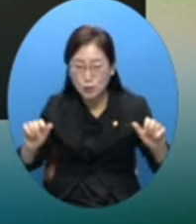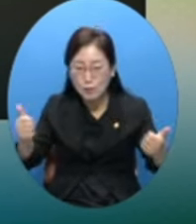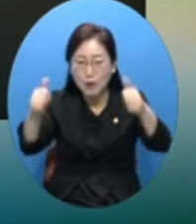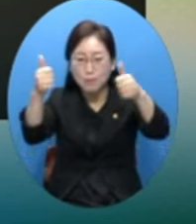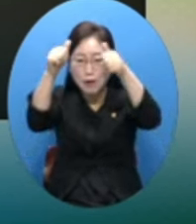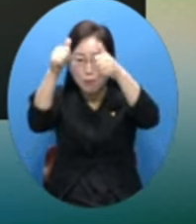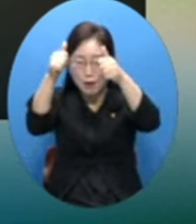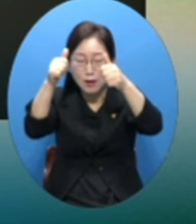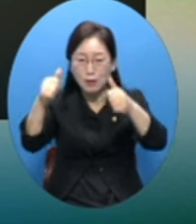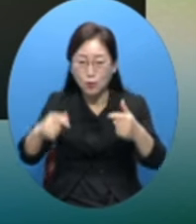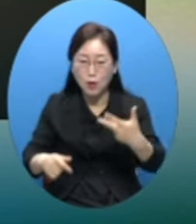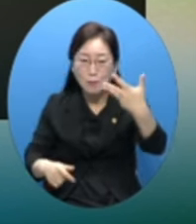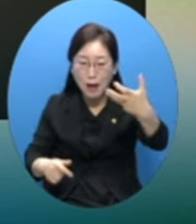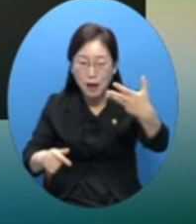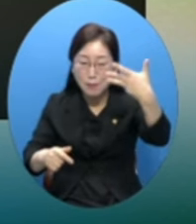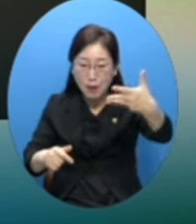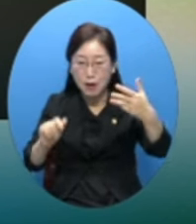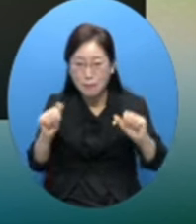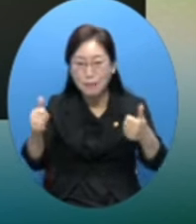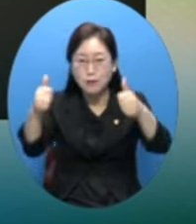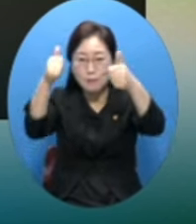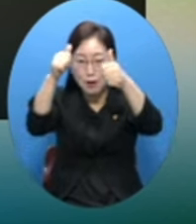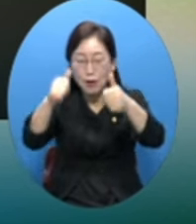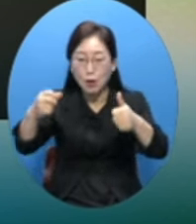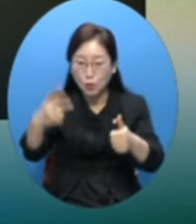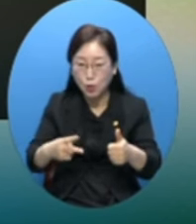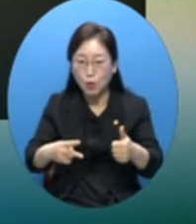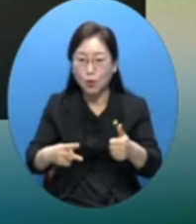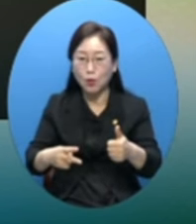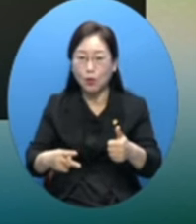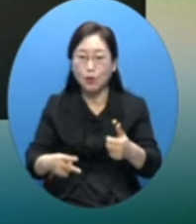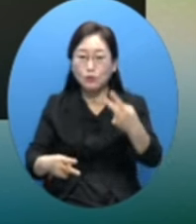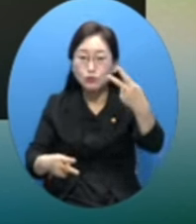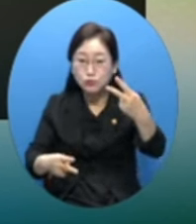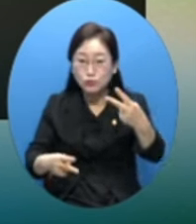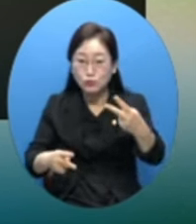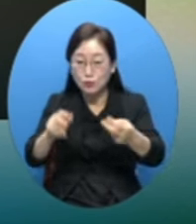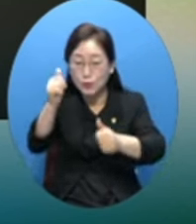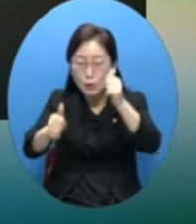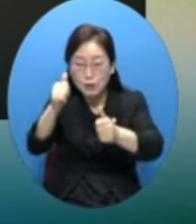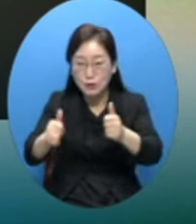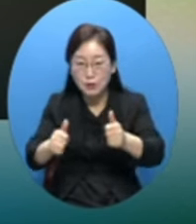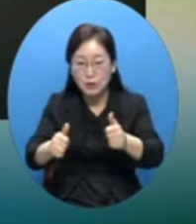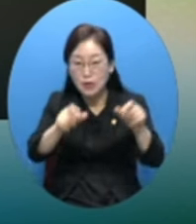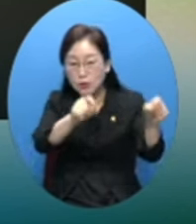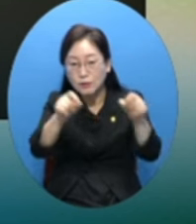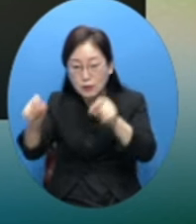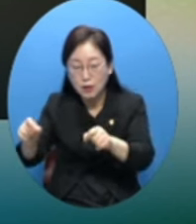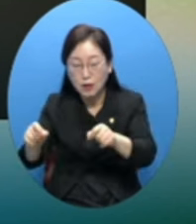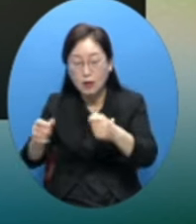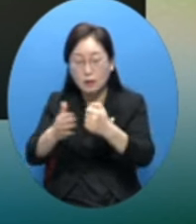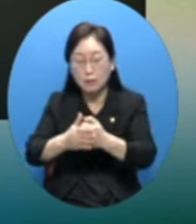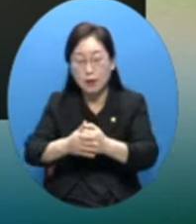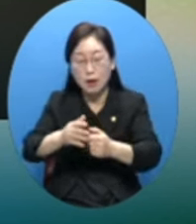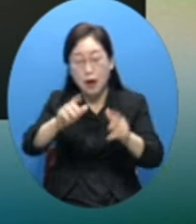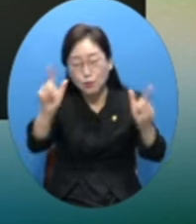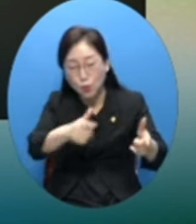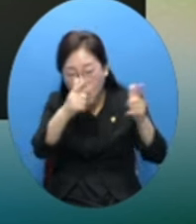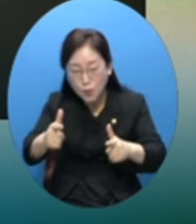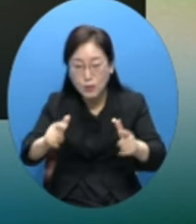치렀고요. 두 경기는 연장전까지 벌려가지고 완전히 체력이 바닥입니다. 그리고